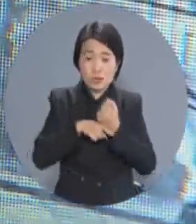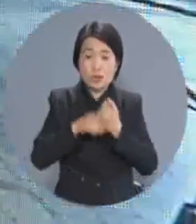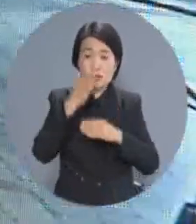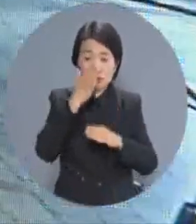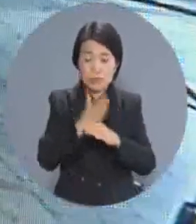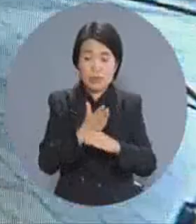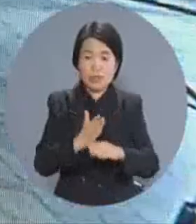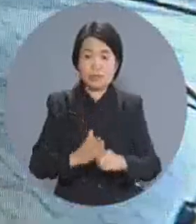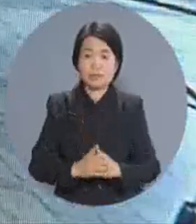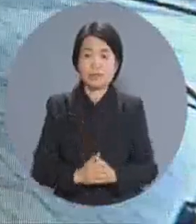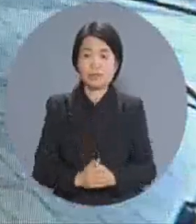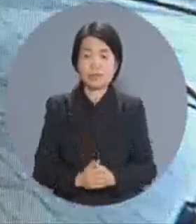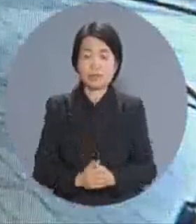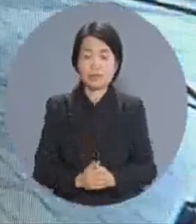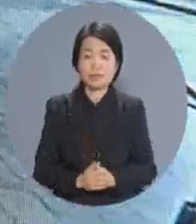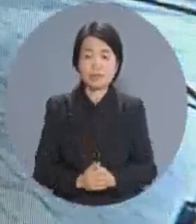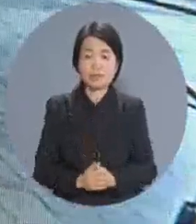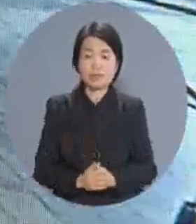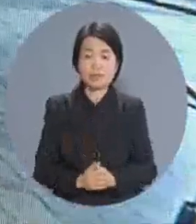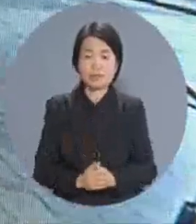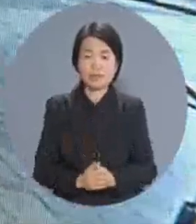있습니다 MBC 뉴스 유민호입니다